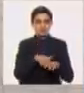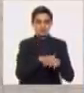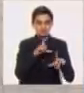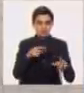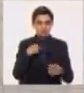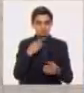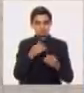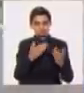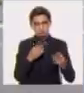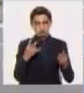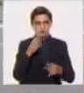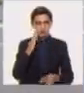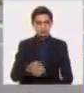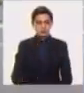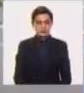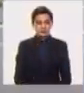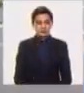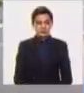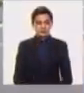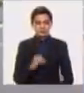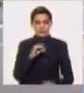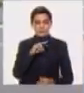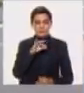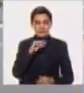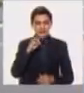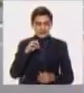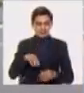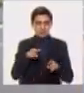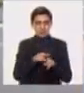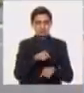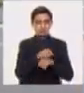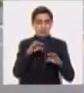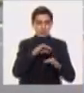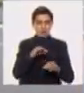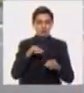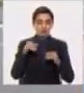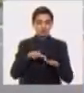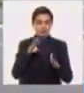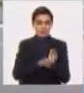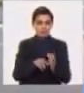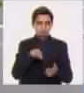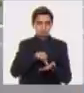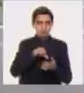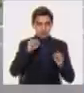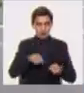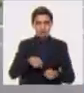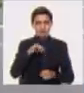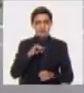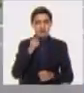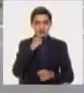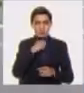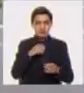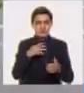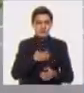пікірін ескереді деп үміттенеміз. Тек жалғыз адамдық пикеттерді ешқандай рұқсатсыз өткізуге болады. Оның өзінде әлеуметтік және экономикалық маңызы